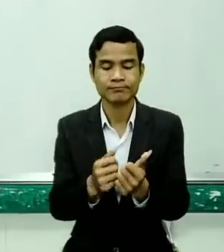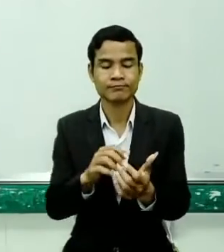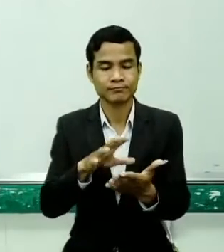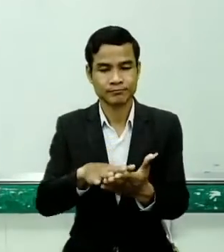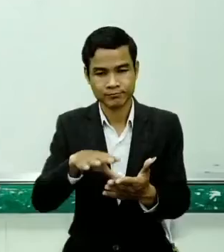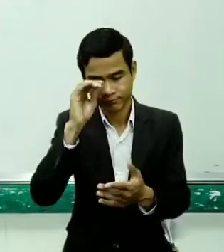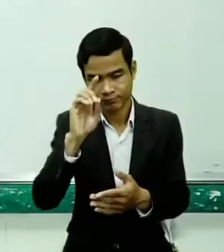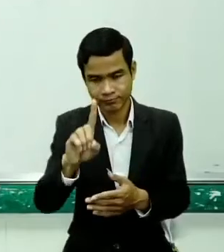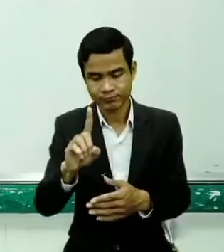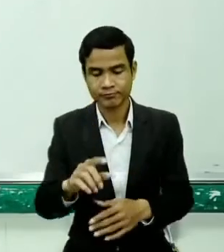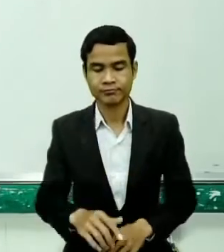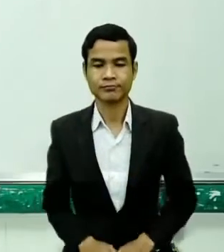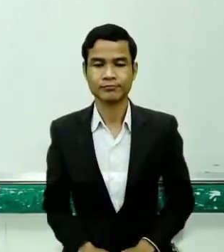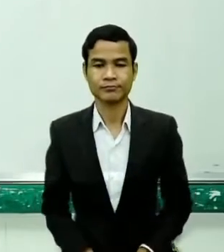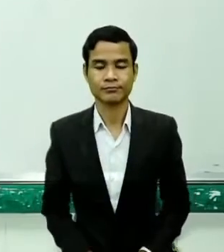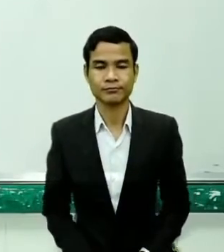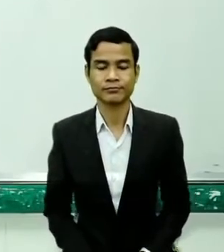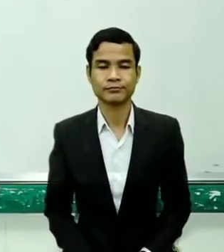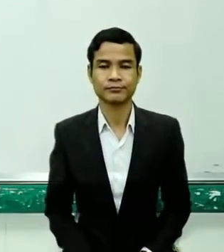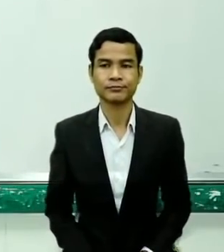mùi.